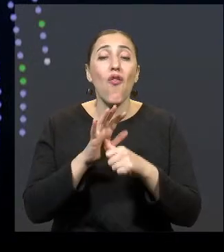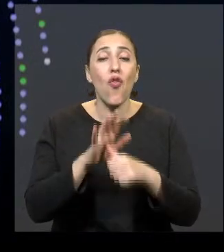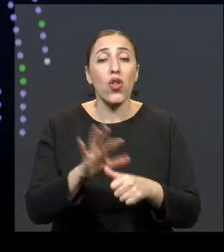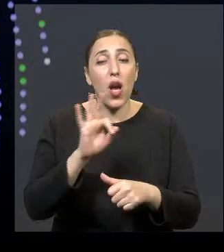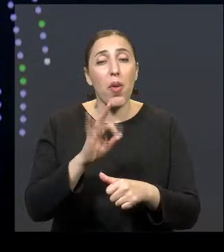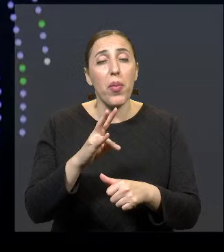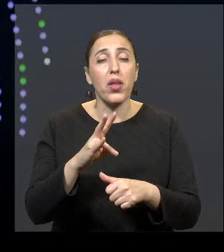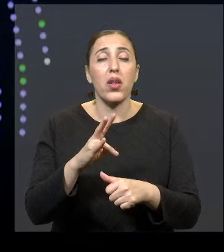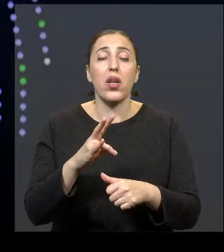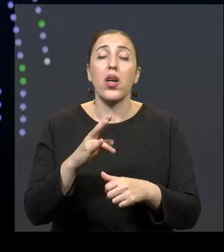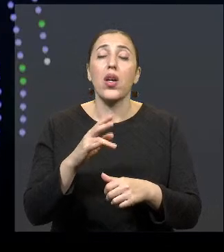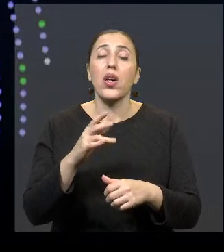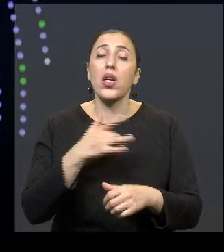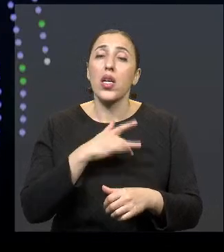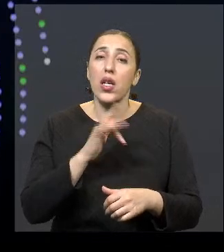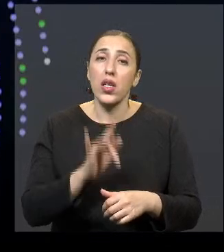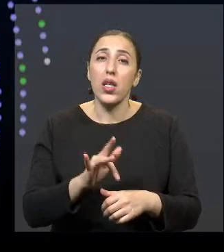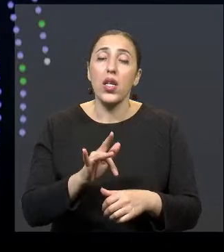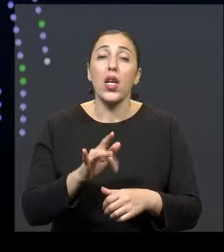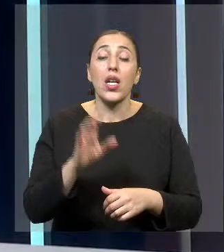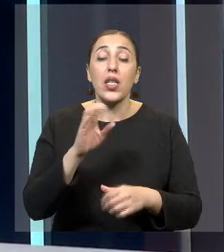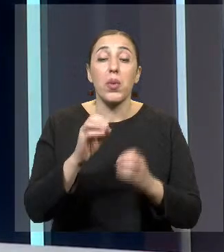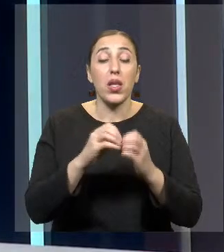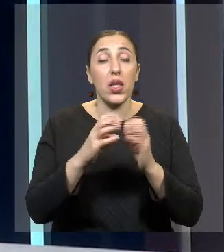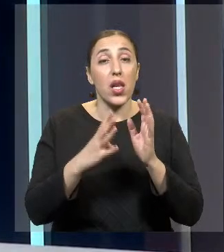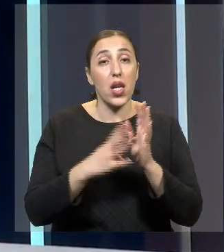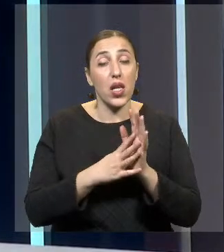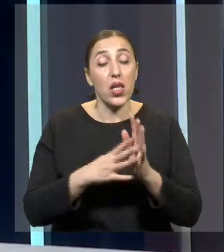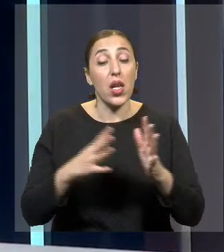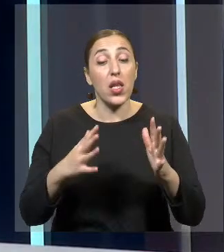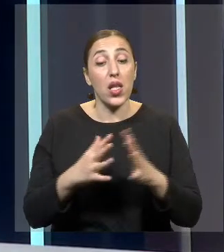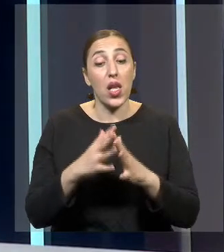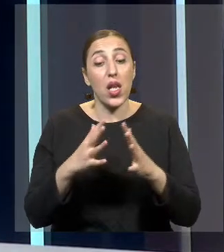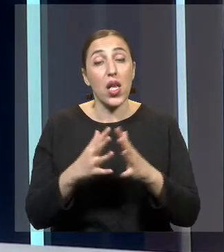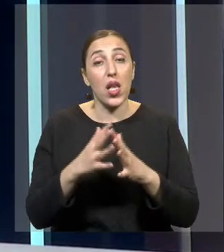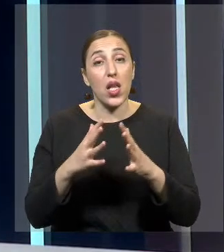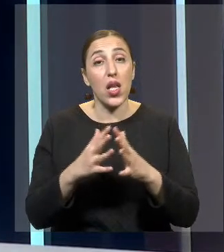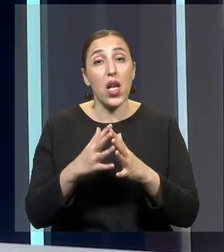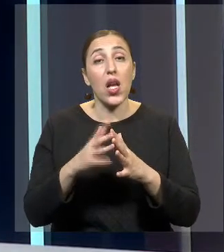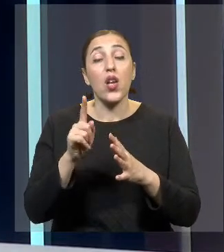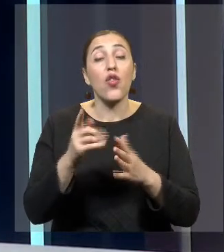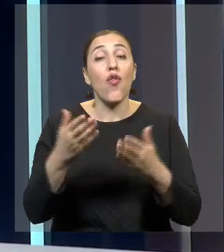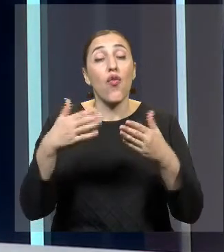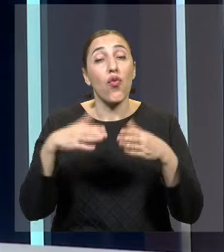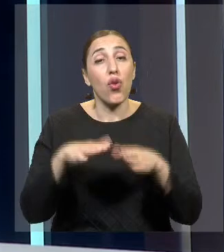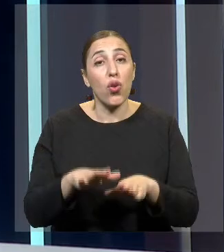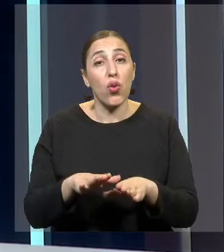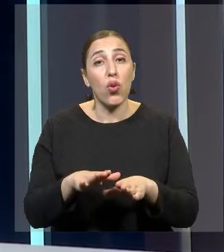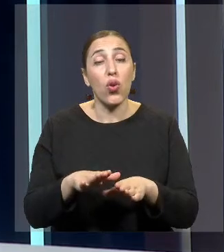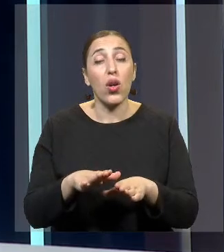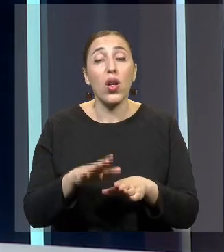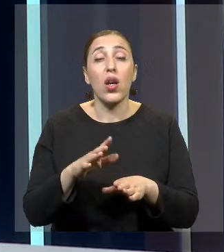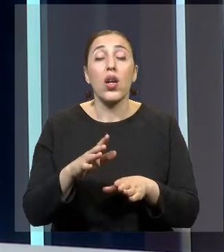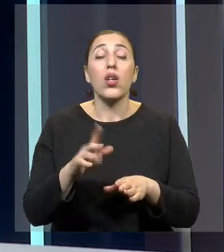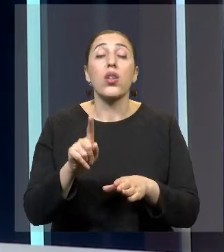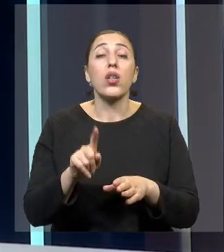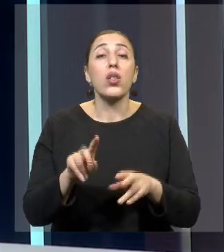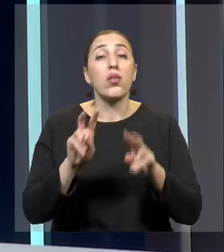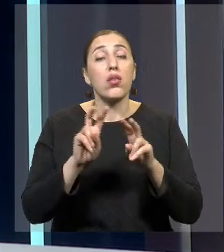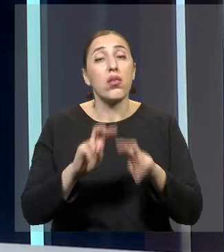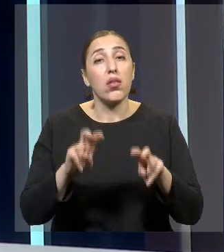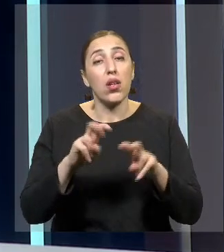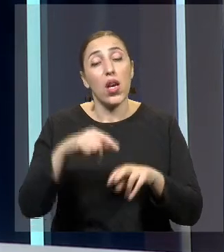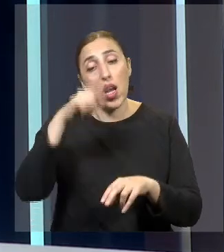Նատապարտերով արցախի դեմ սեպտեմբերի 19-ի ռազմական հարցակումը բանաձևը նաև հորդորում է հետաքնել ադրբեջանի